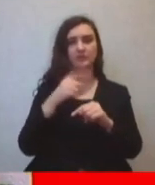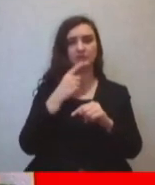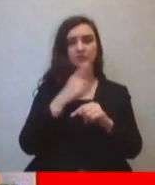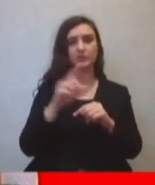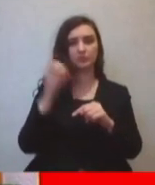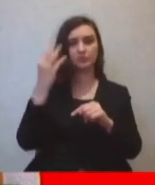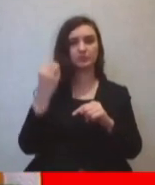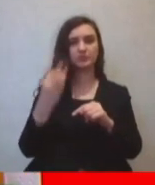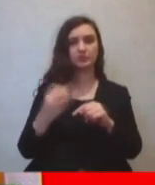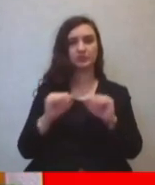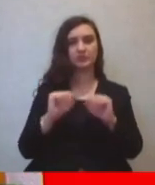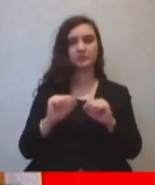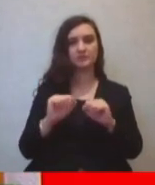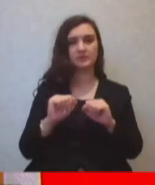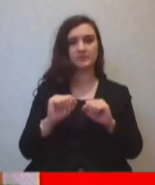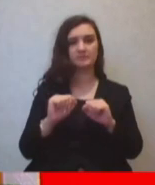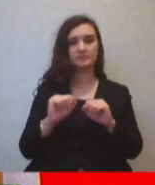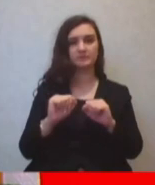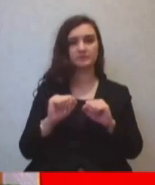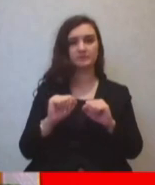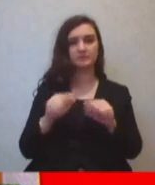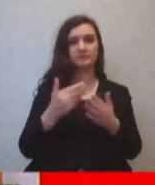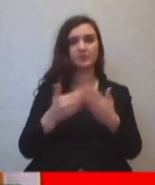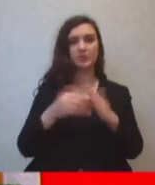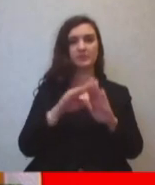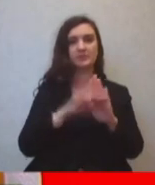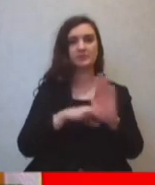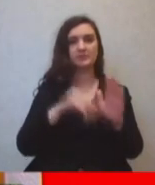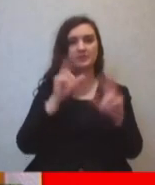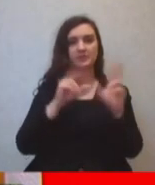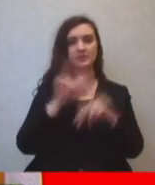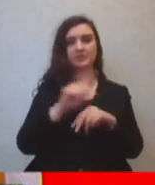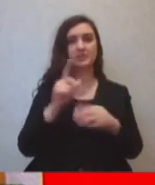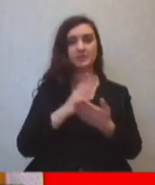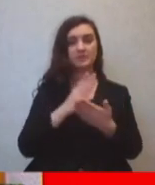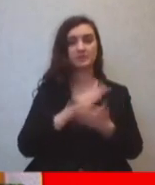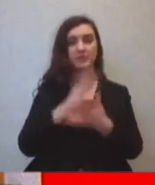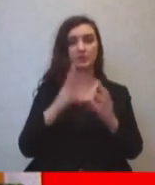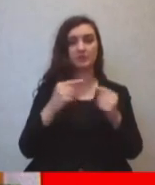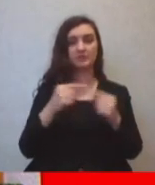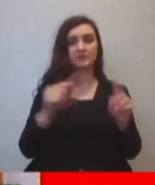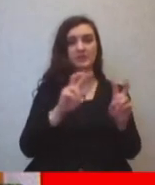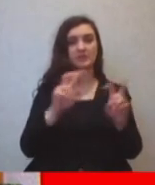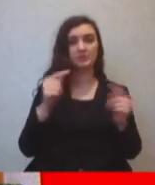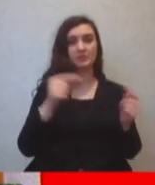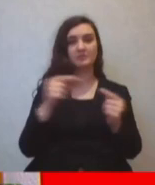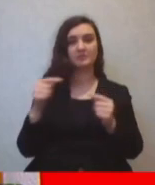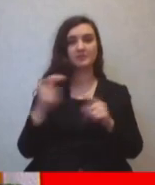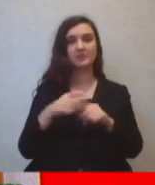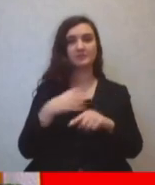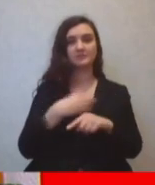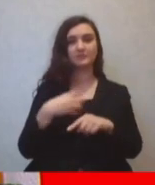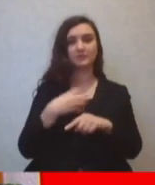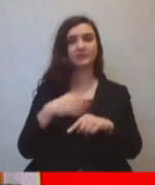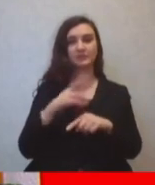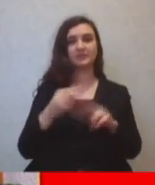რომ შუქნიშნის დაცვა იმ რეკომენდაციების გათვალისწინებით, რაც გვაქვს ხოლმე სხვადასხვა თემის შესაბამისად, ძალიან მნიშვნელოვანია